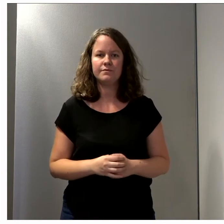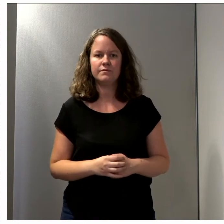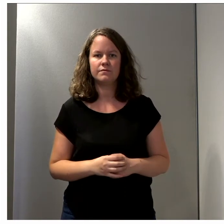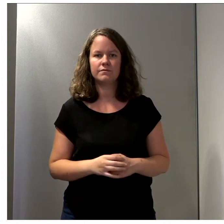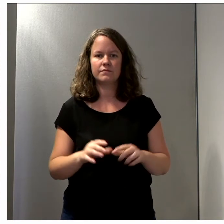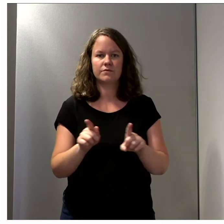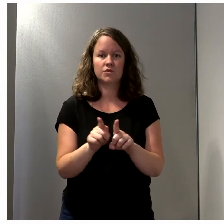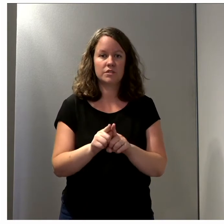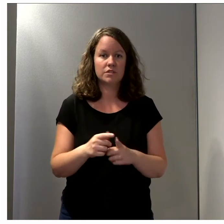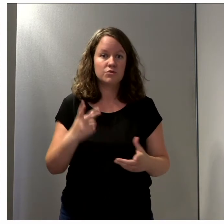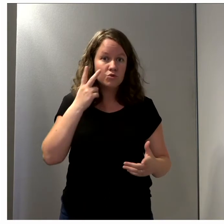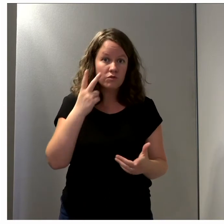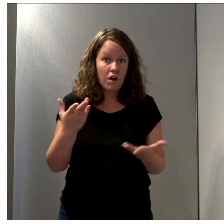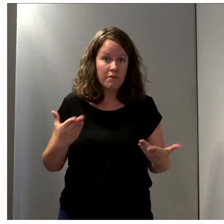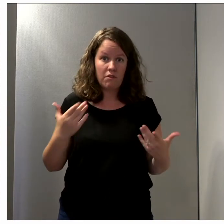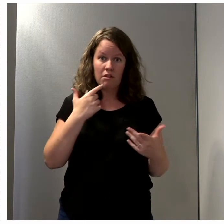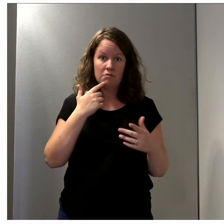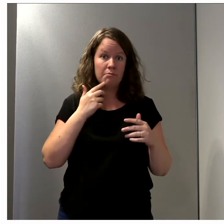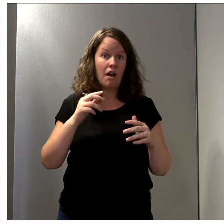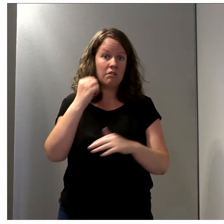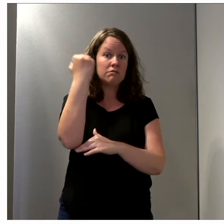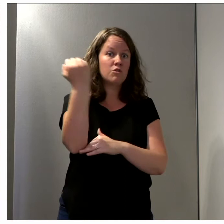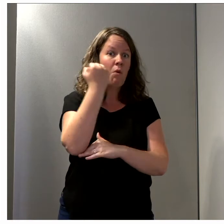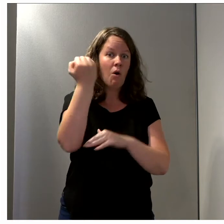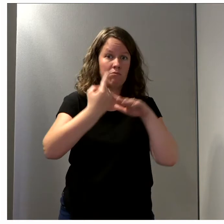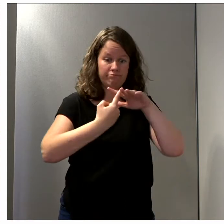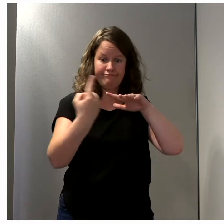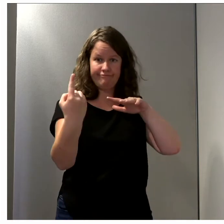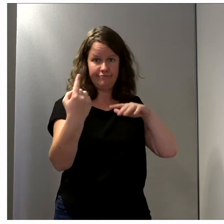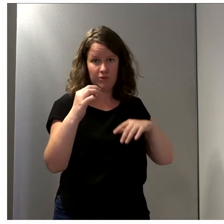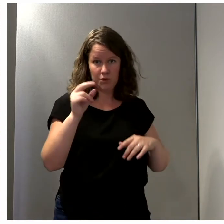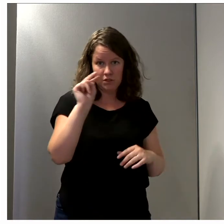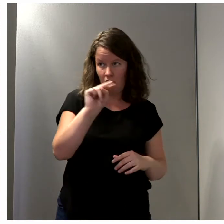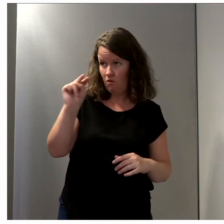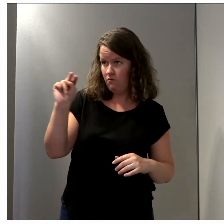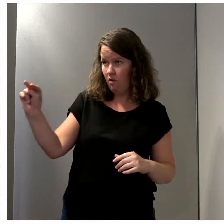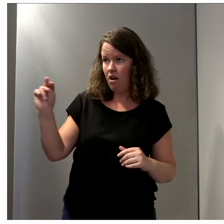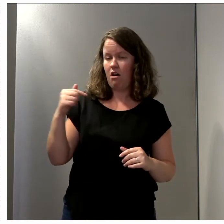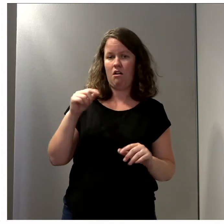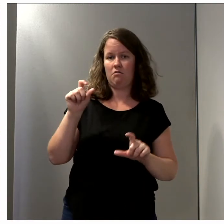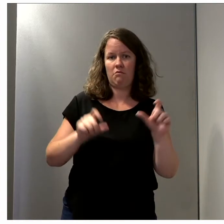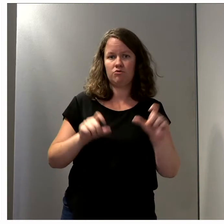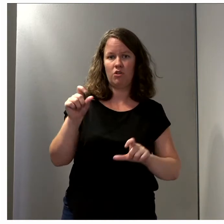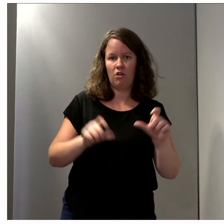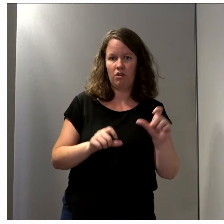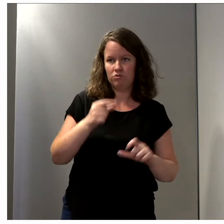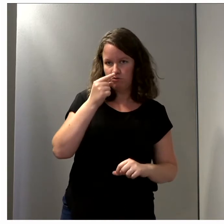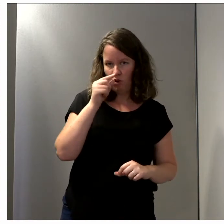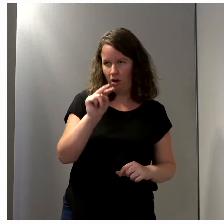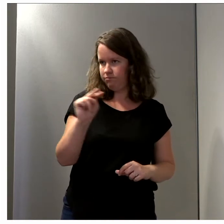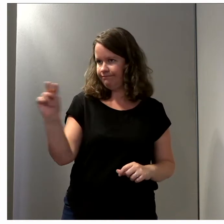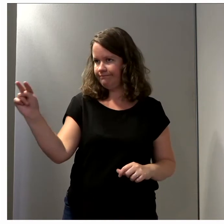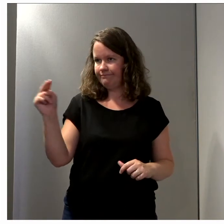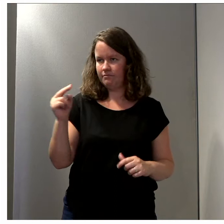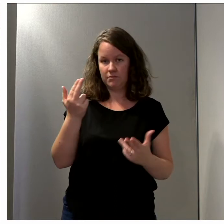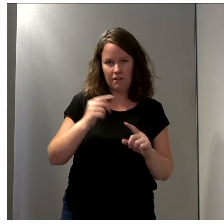tout ce que après je vois dans l'isolement maintenant tout ce que tout le monde qui est isolé qui est des fois on va pas bien pour